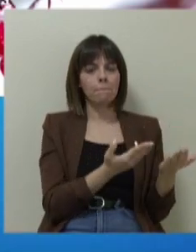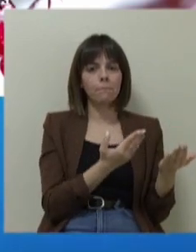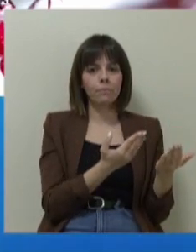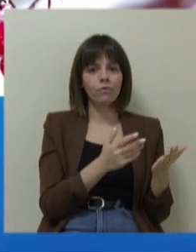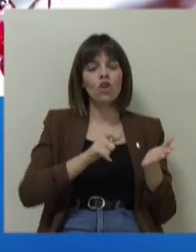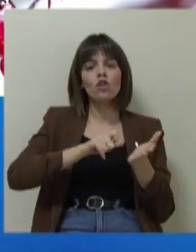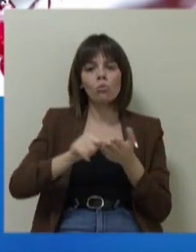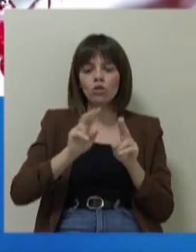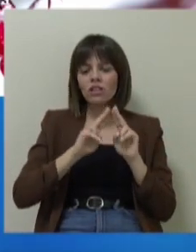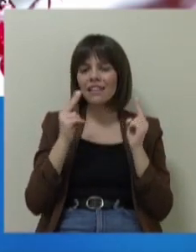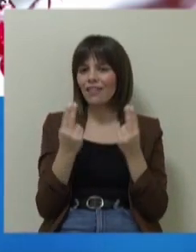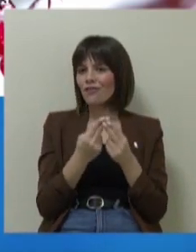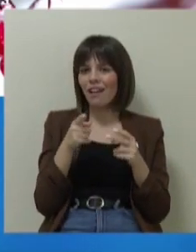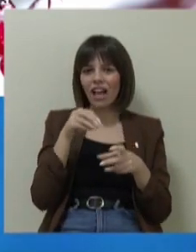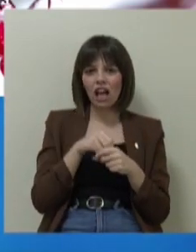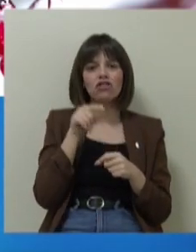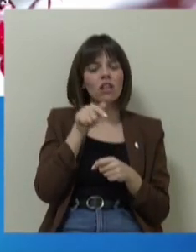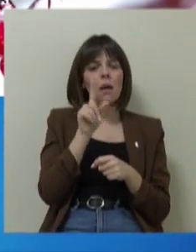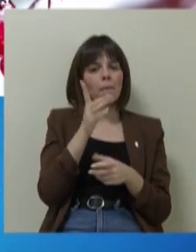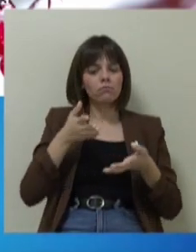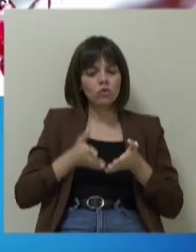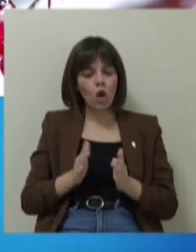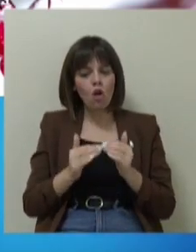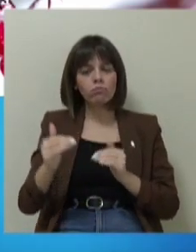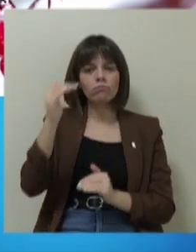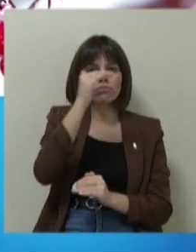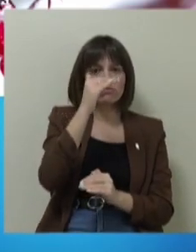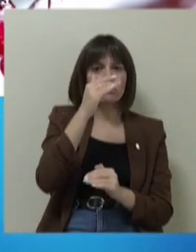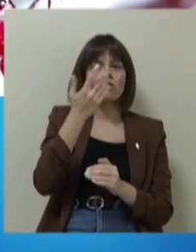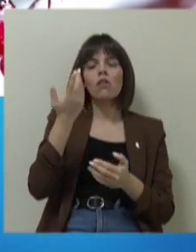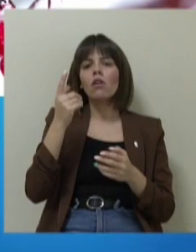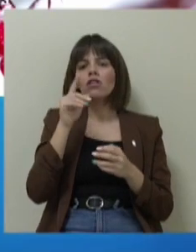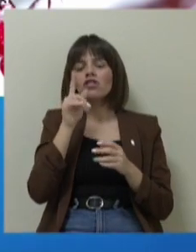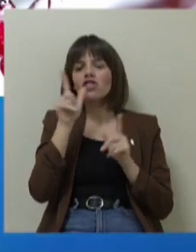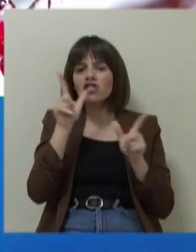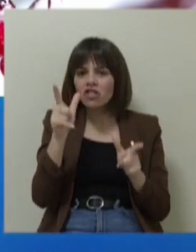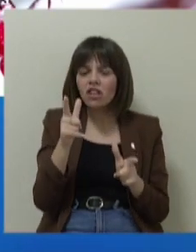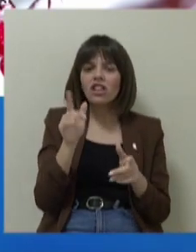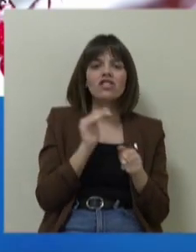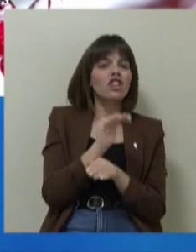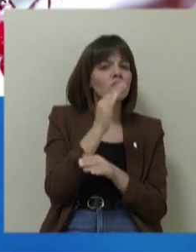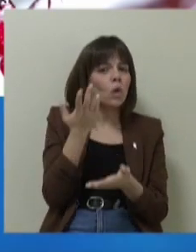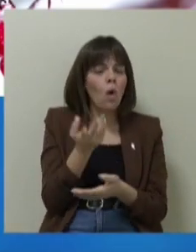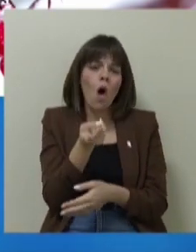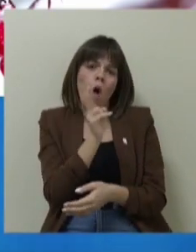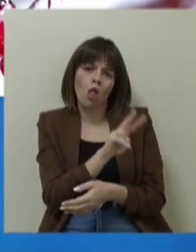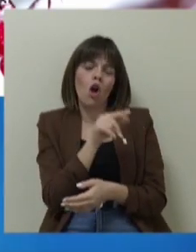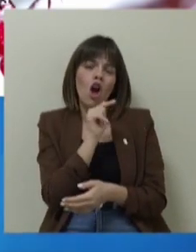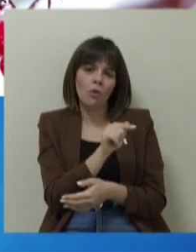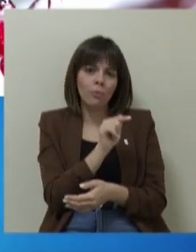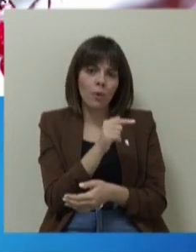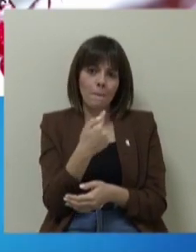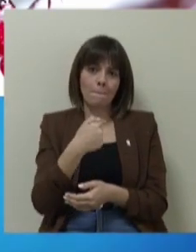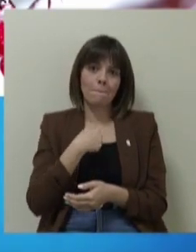Bütün gezegenin bir parçası olarak var oluyor, doğuyor, büyüyor, çoğalıyor, ötüyor, yaşıyor ve ölüyor. O,